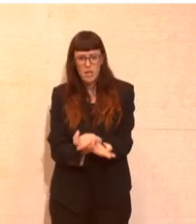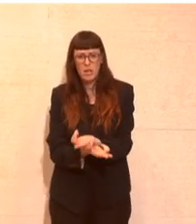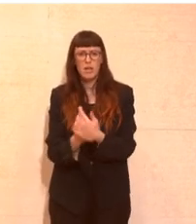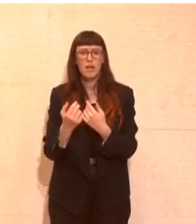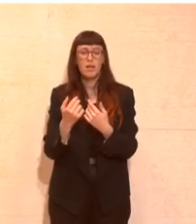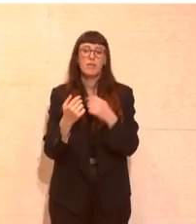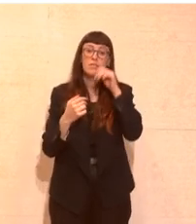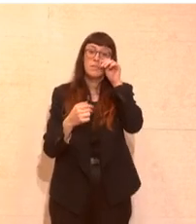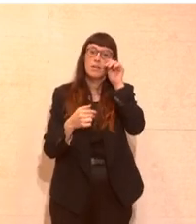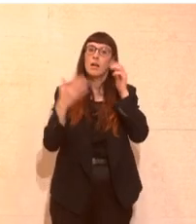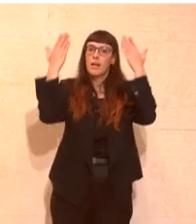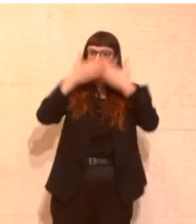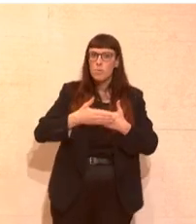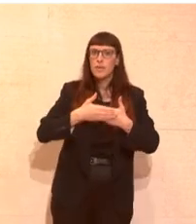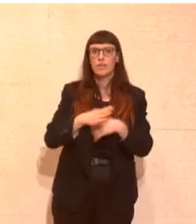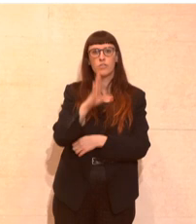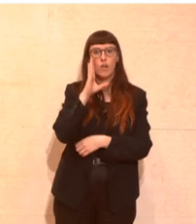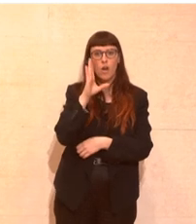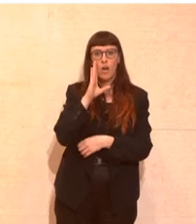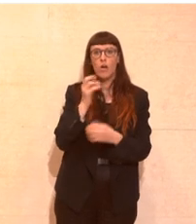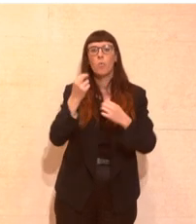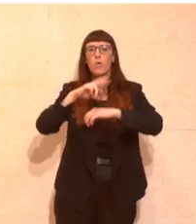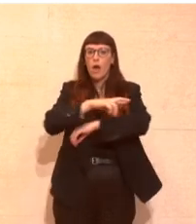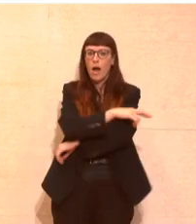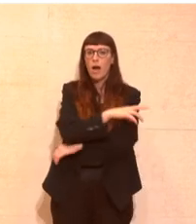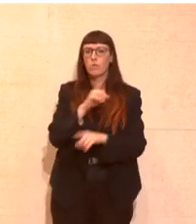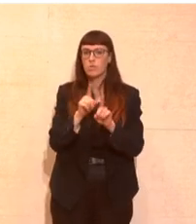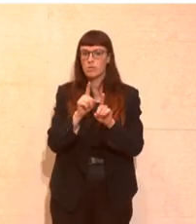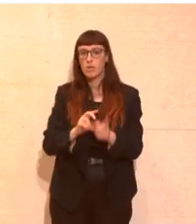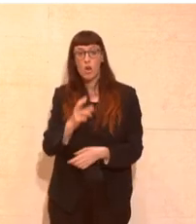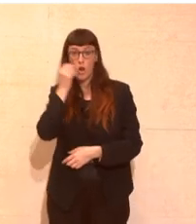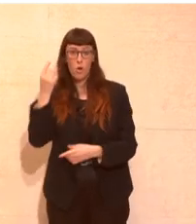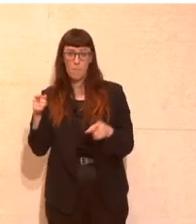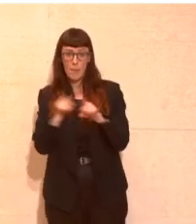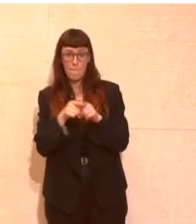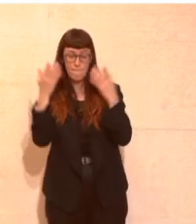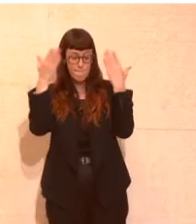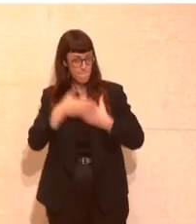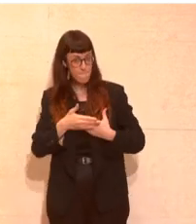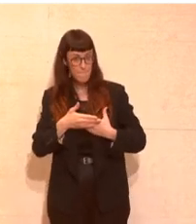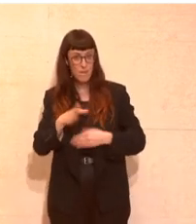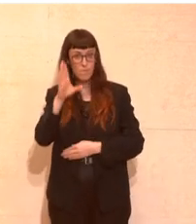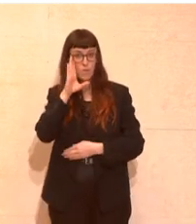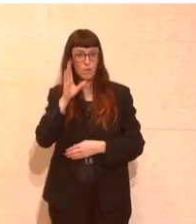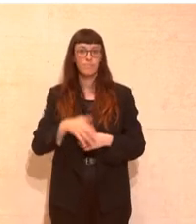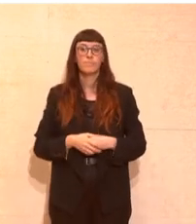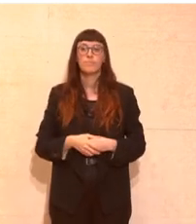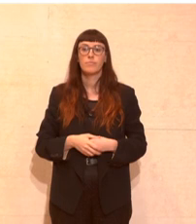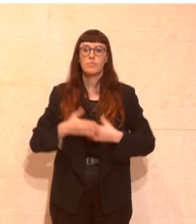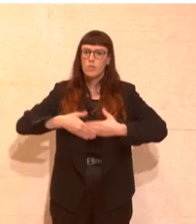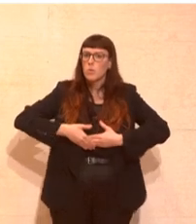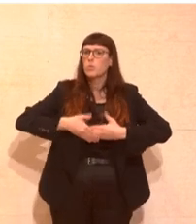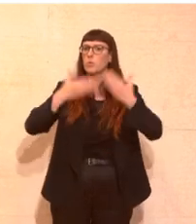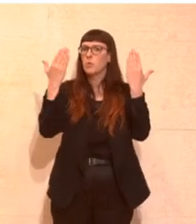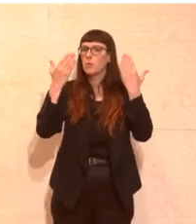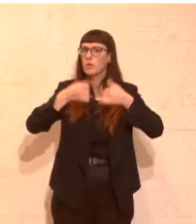rat. Donc il faut savoir que l'homme n'est pas un animal nocturne et il n'est pas prêt de devenir un animal nocturne, puisque ça fait des milliers